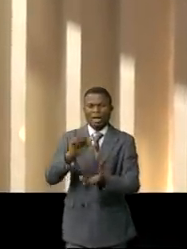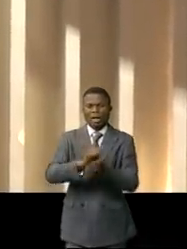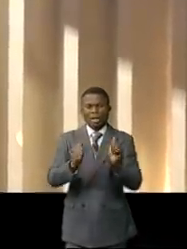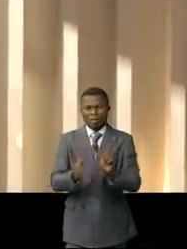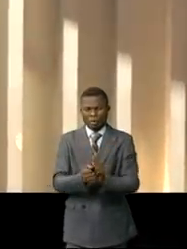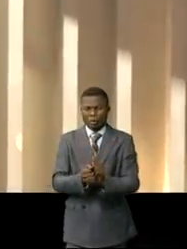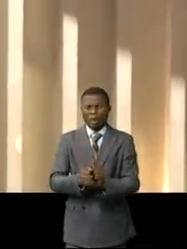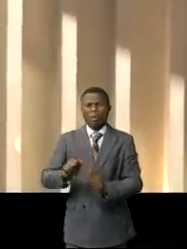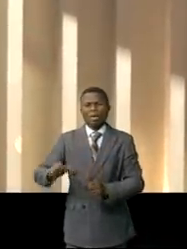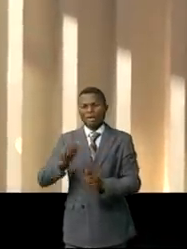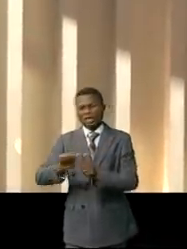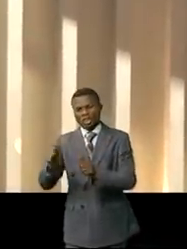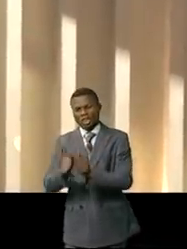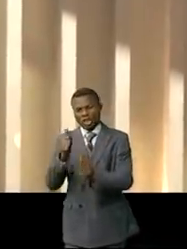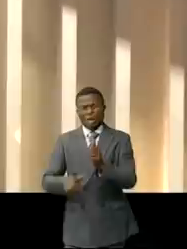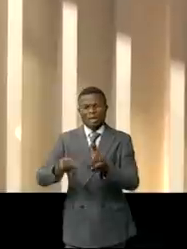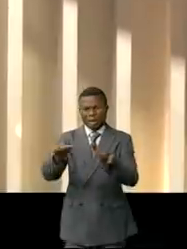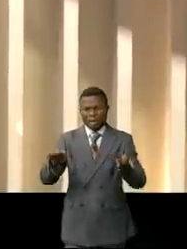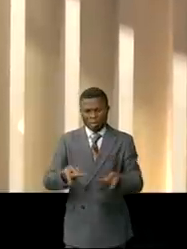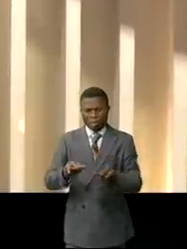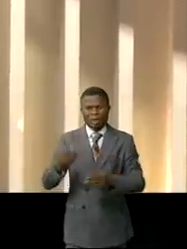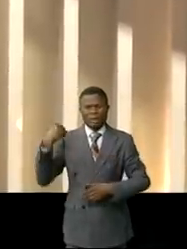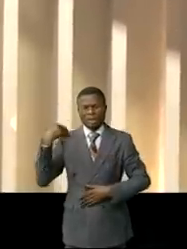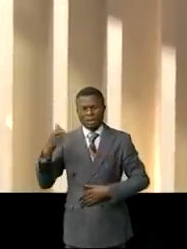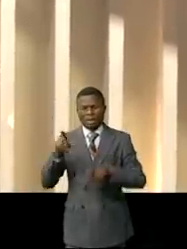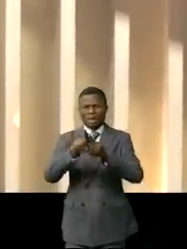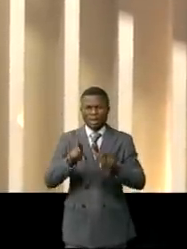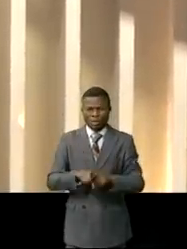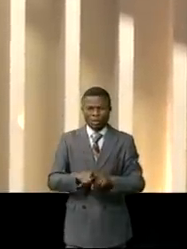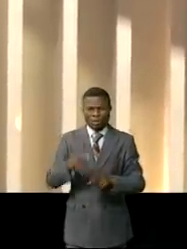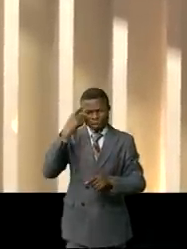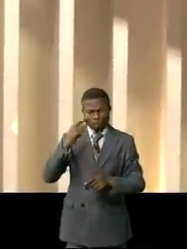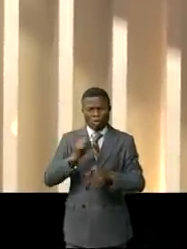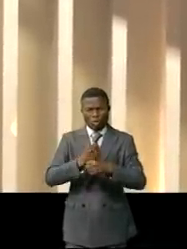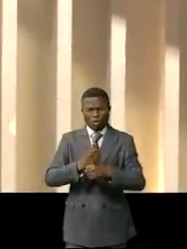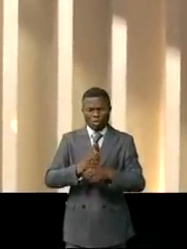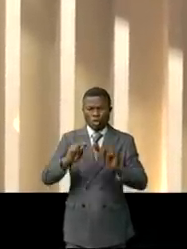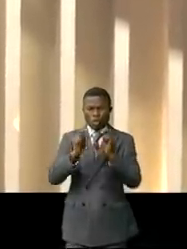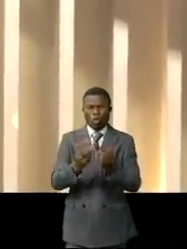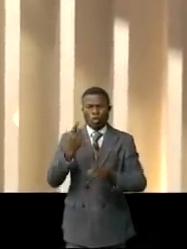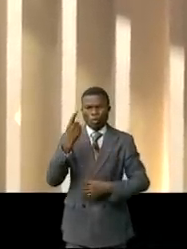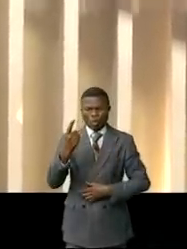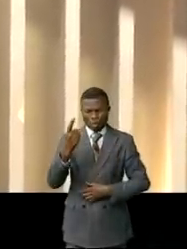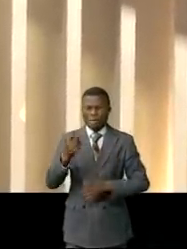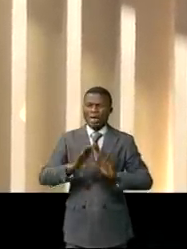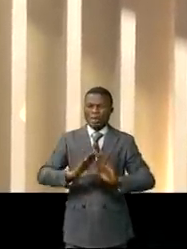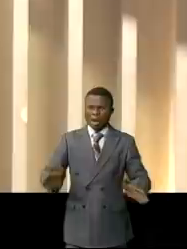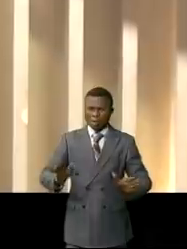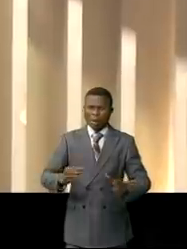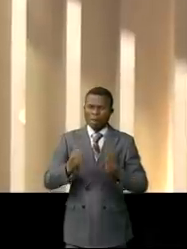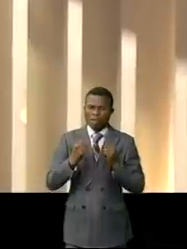partisanes qui minent l'espace public afin de constituer un bloc suffisamment